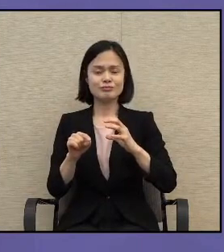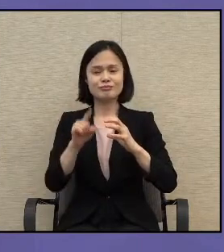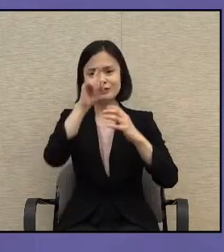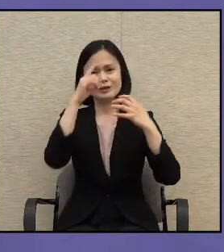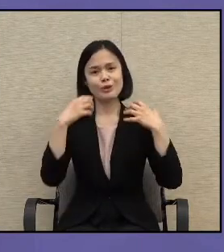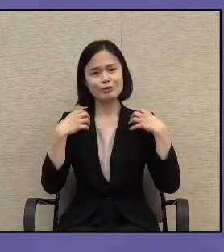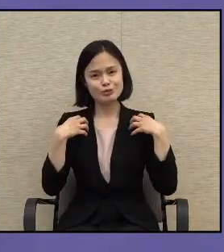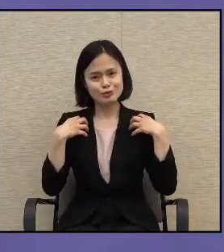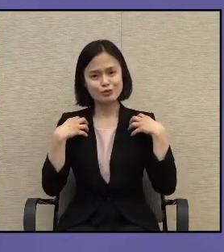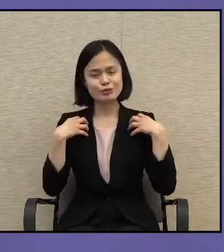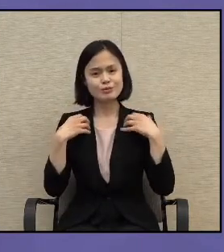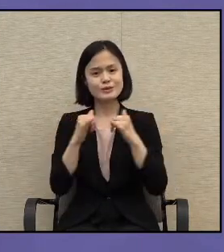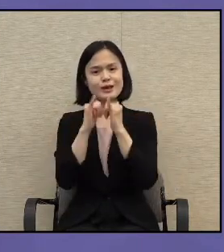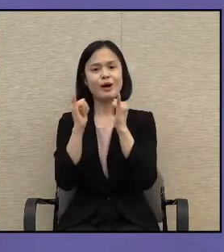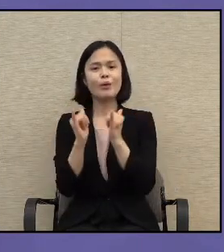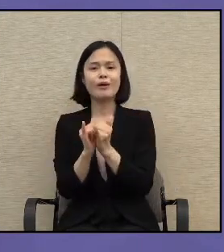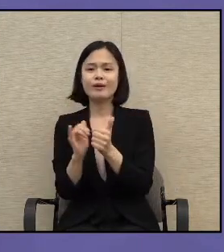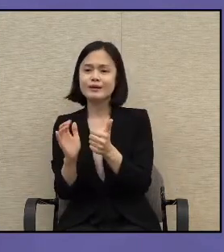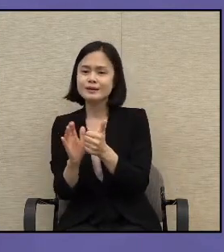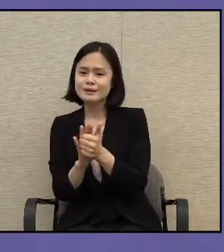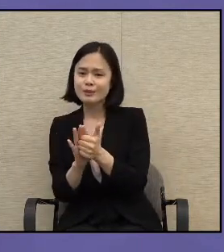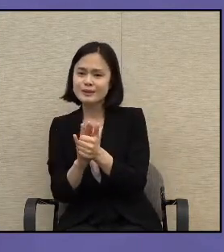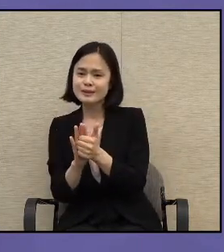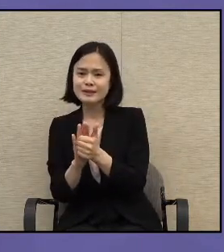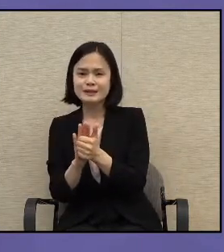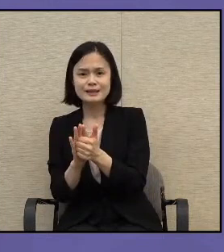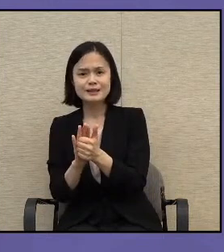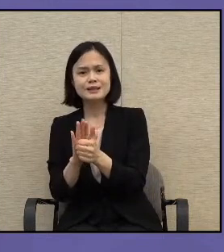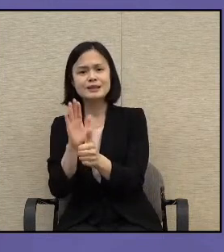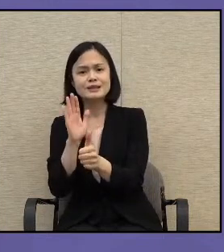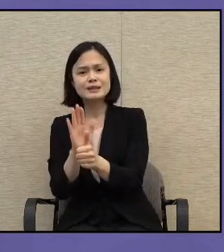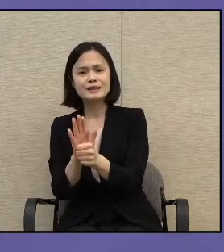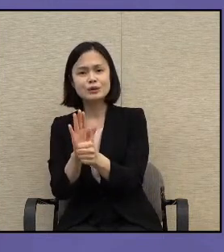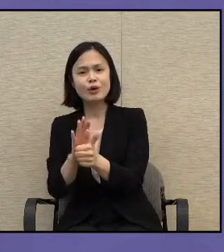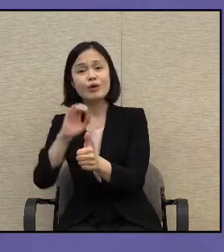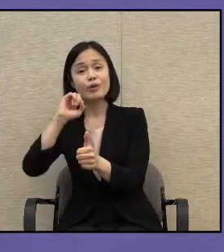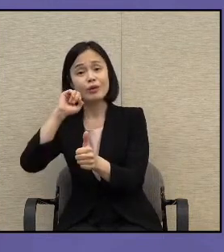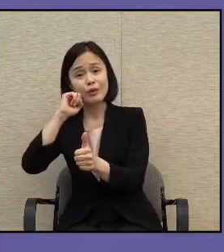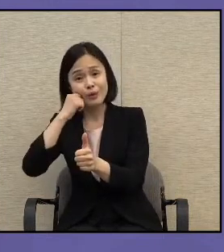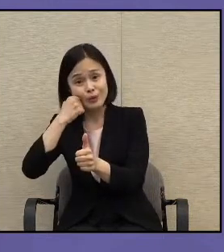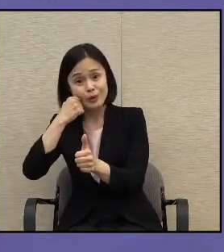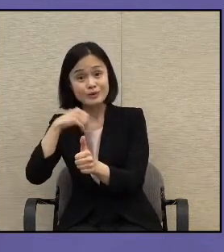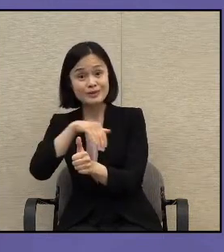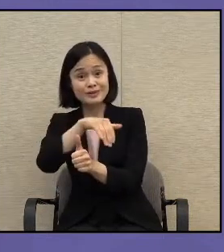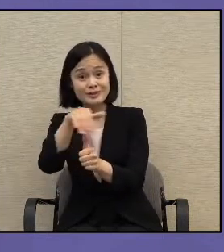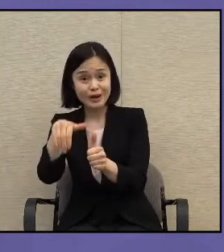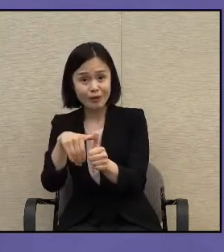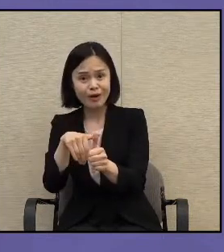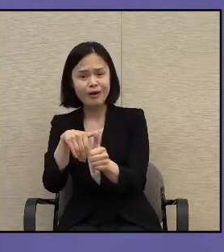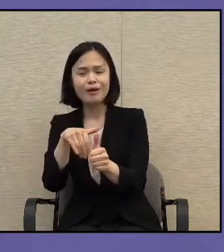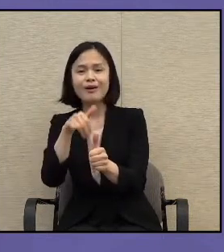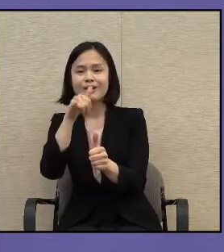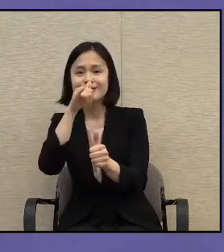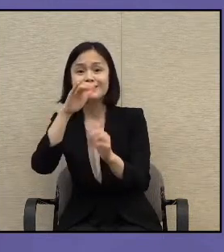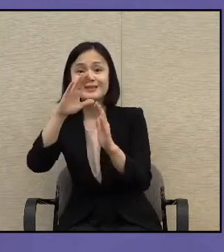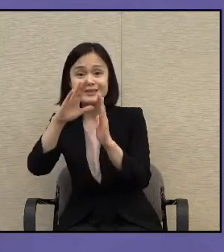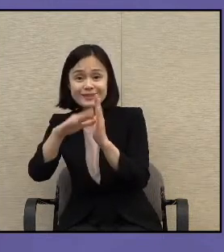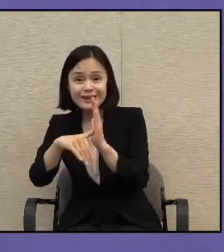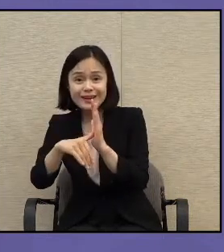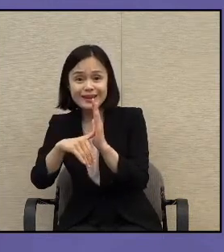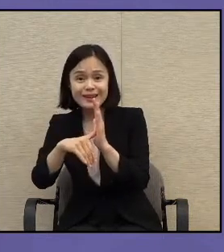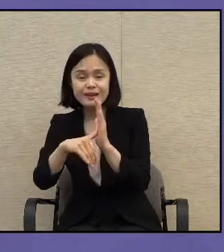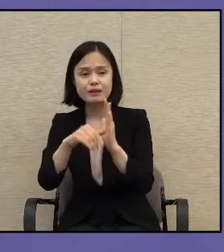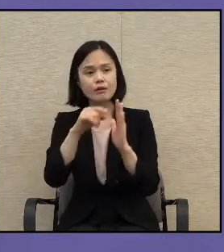서비스 기획하기 힘든 돌봄 당장과 같은 종류의 서비스들에서는